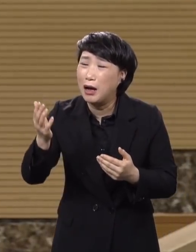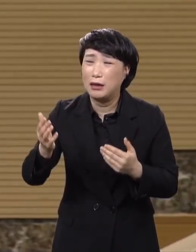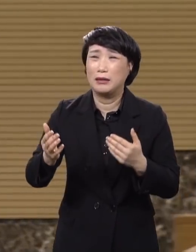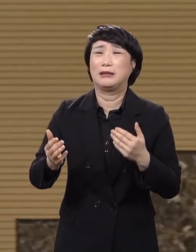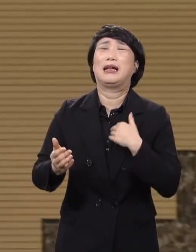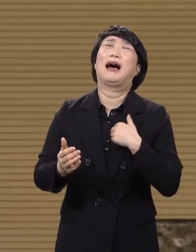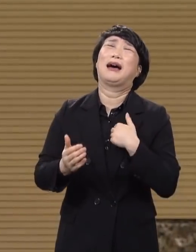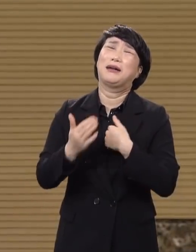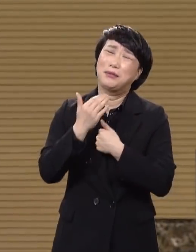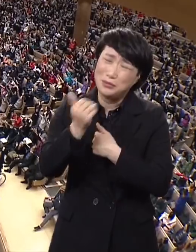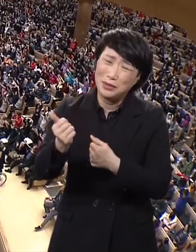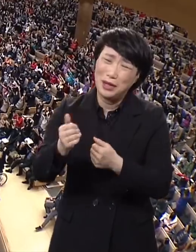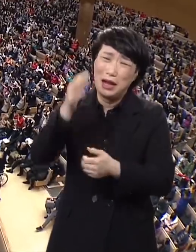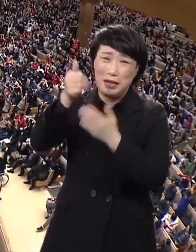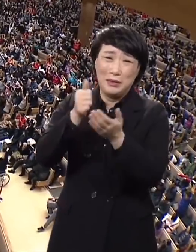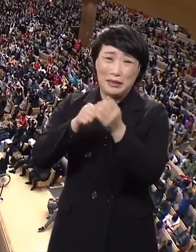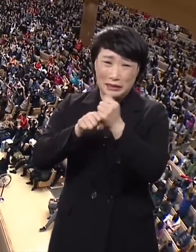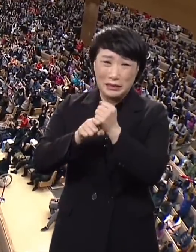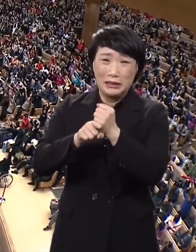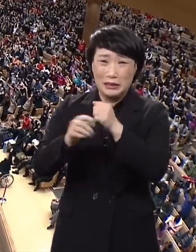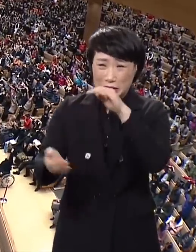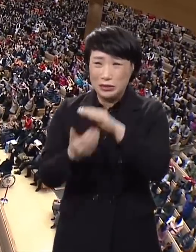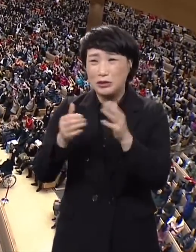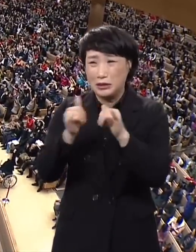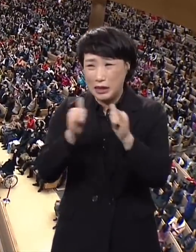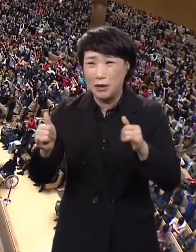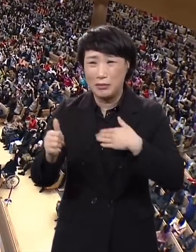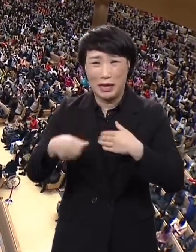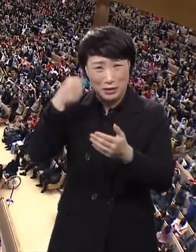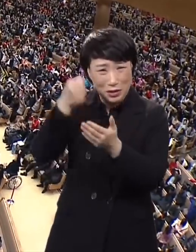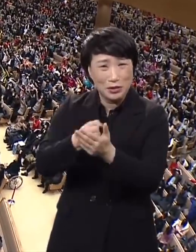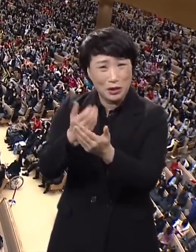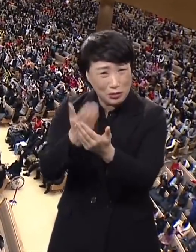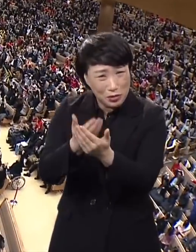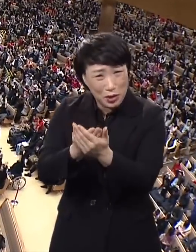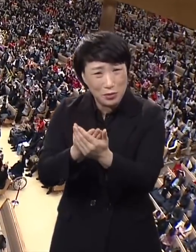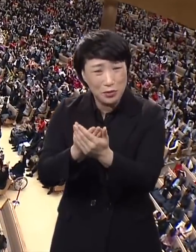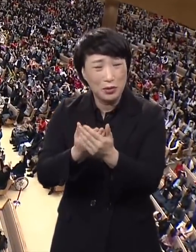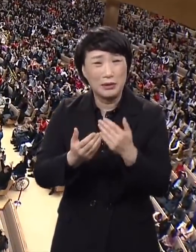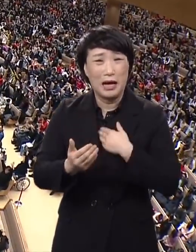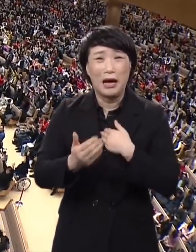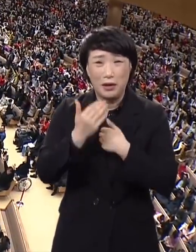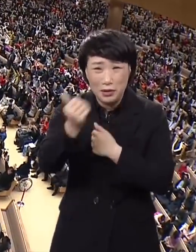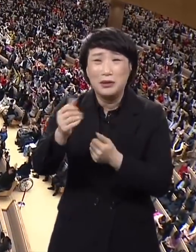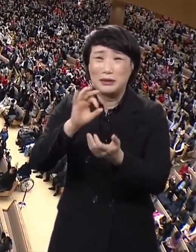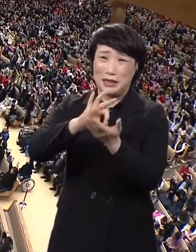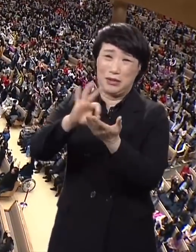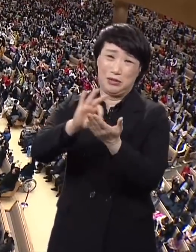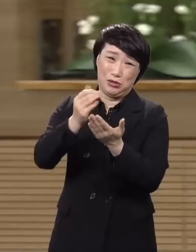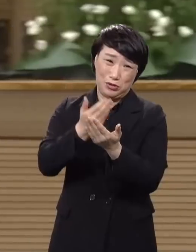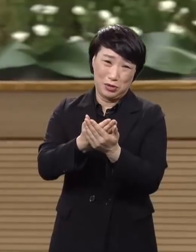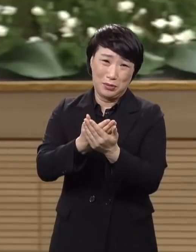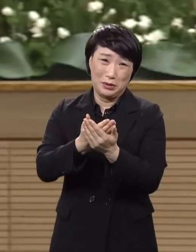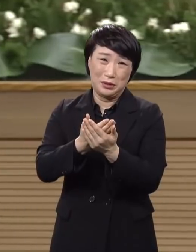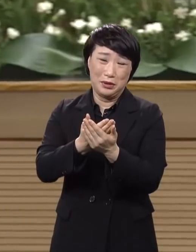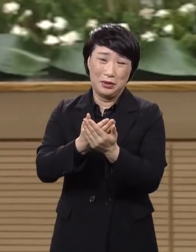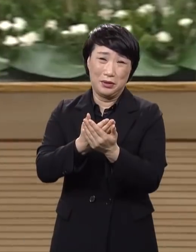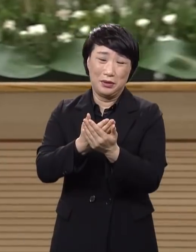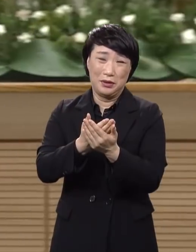주여, 나를 당신의 뜻을 이루는 자로 청하시고 나 좀 사용해